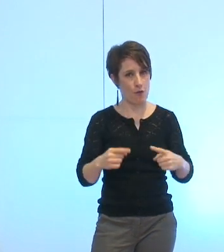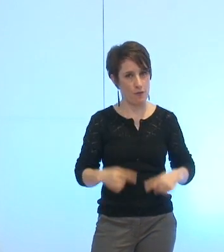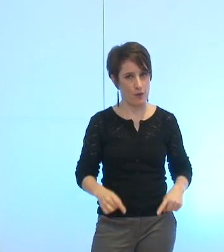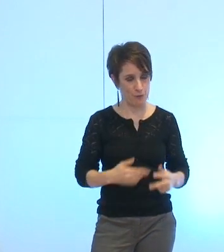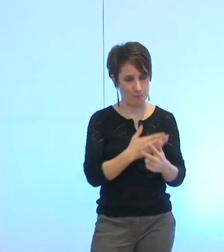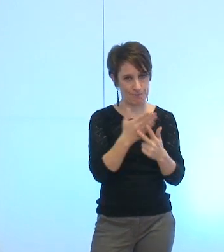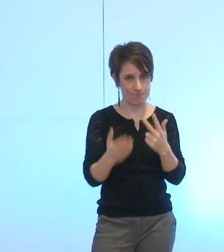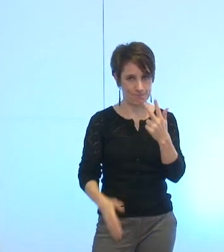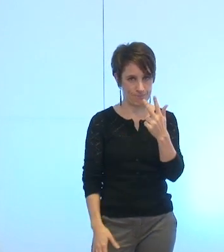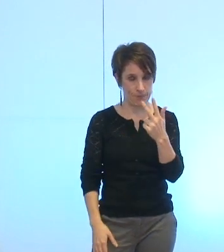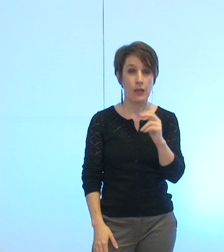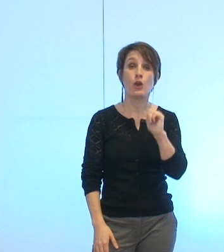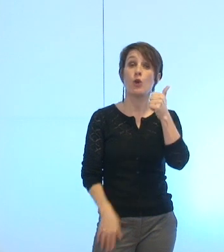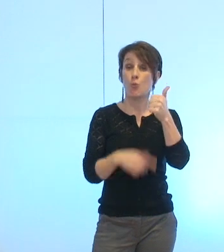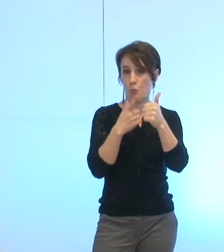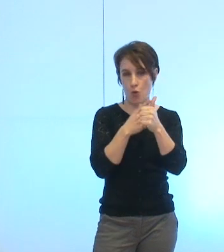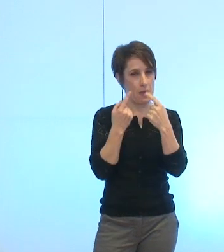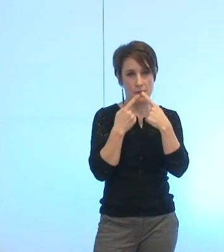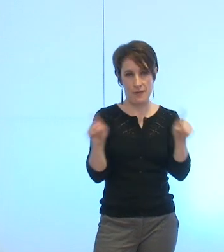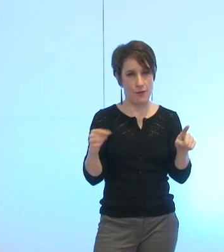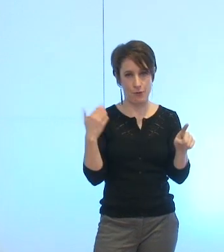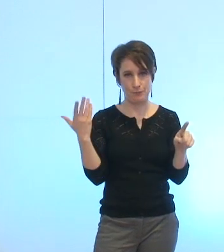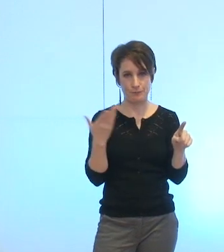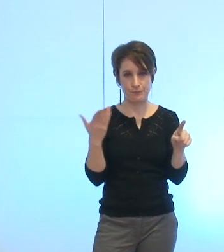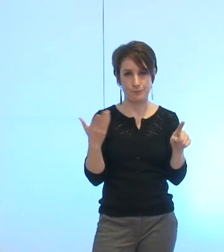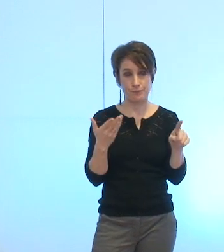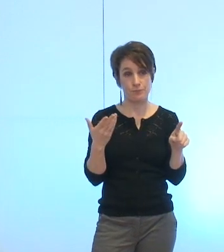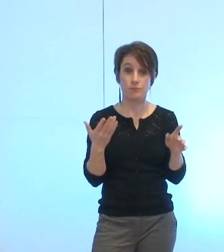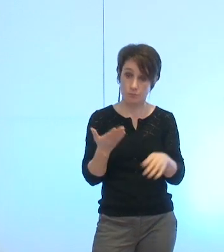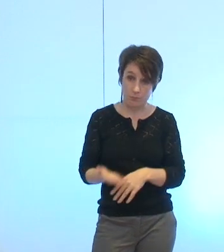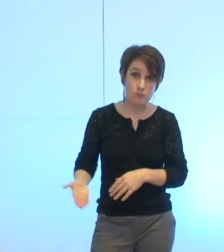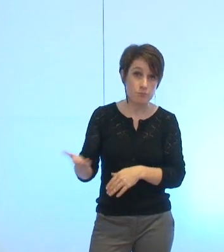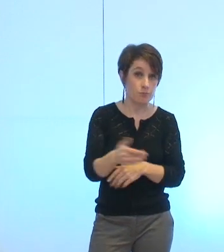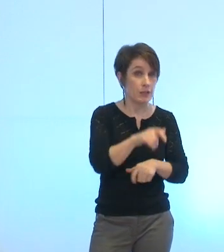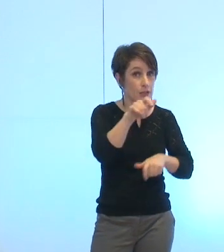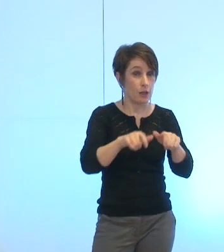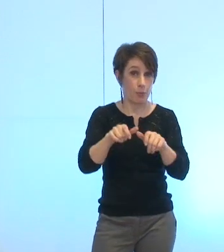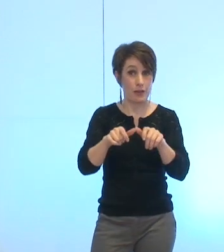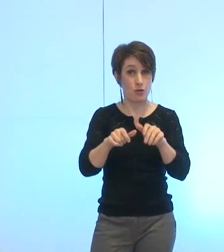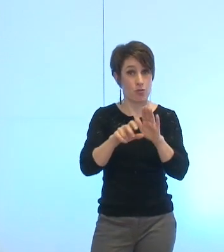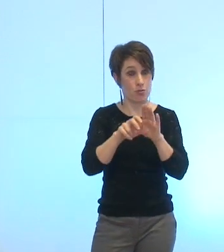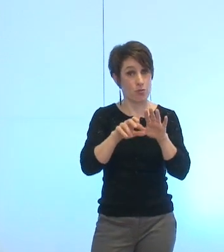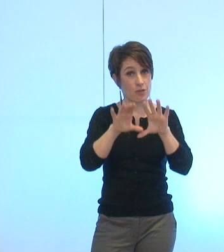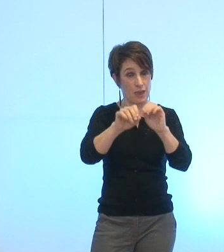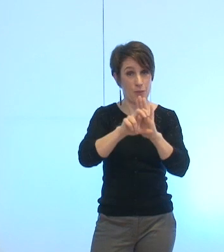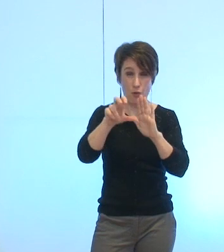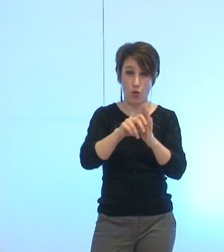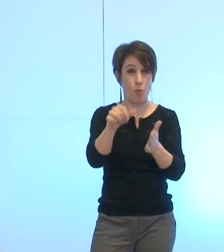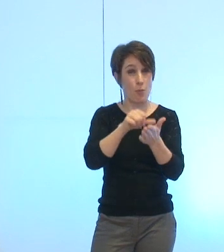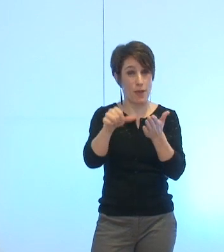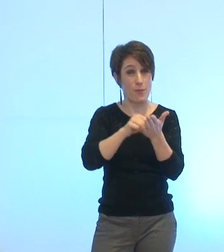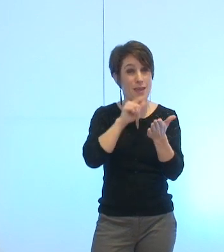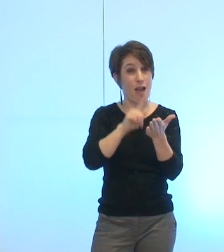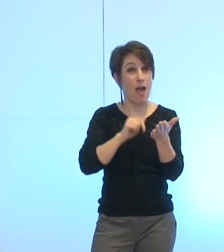différence le premier c'est qu'évidemment les grenau de bois payent aujourd'hui ne9u points d'impôts en